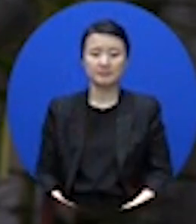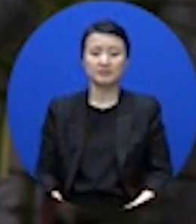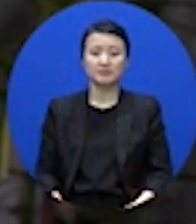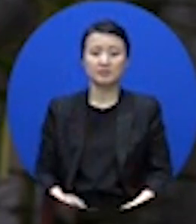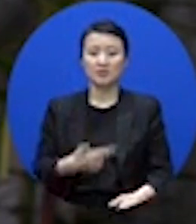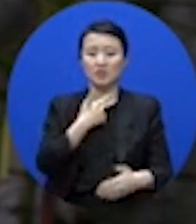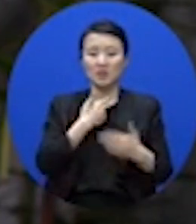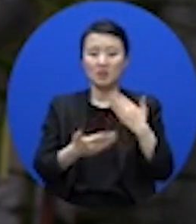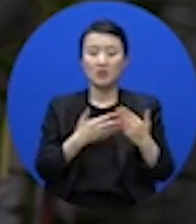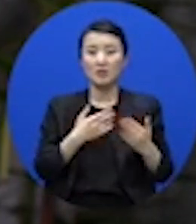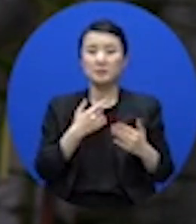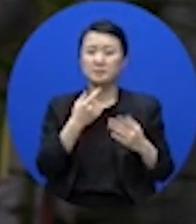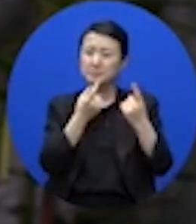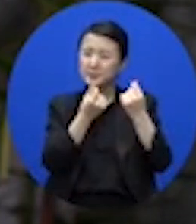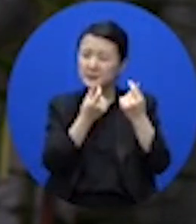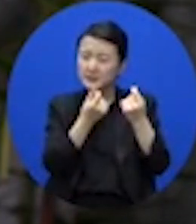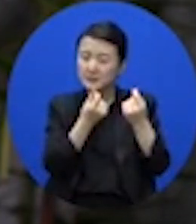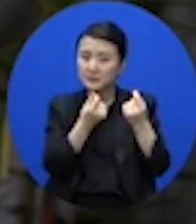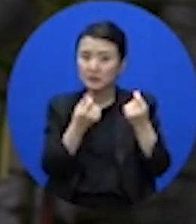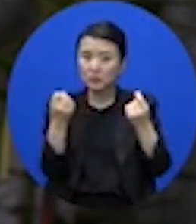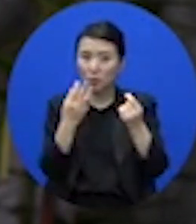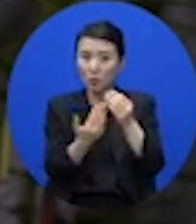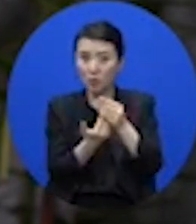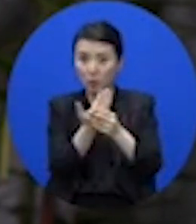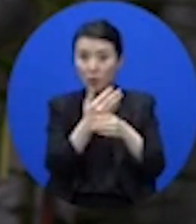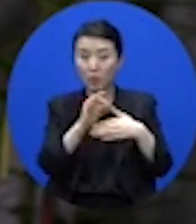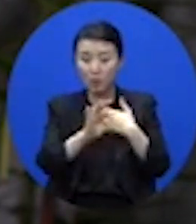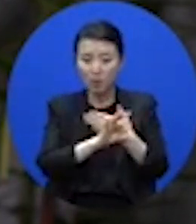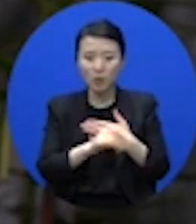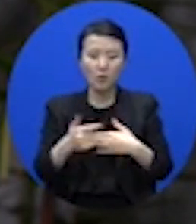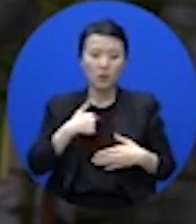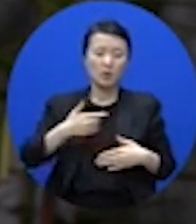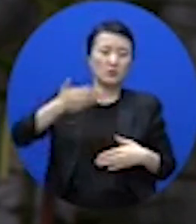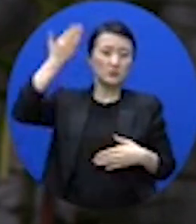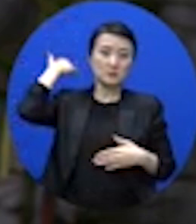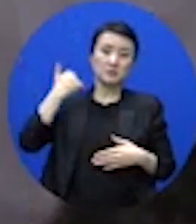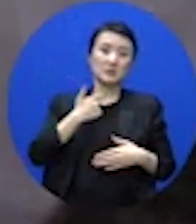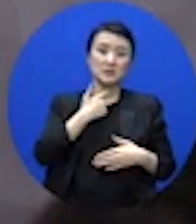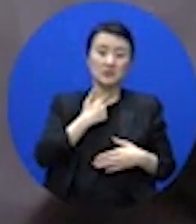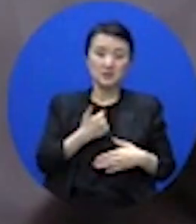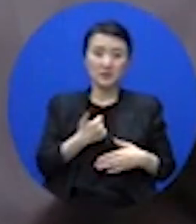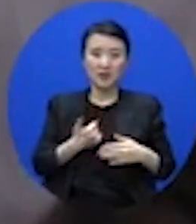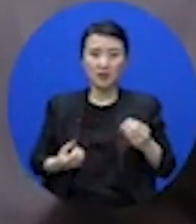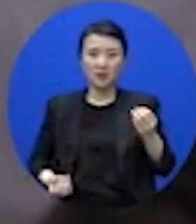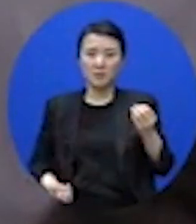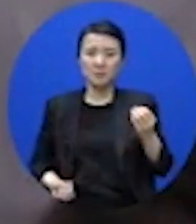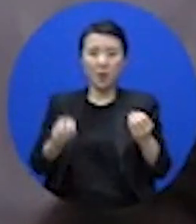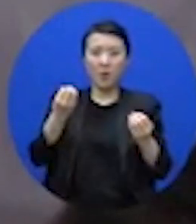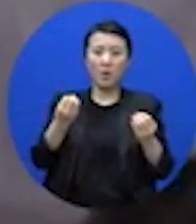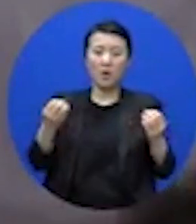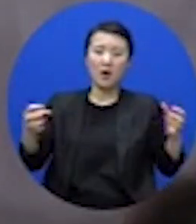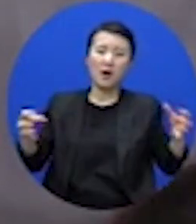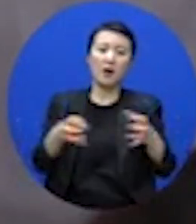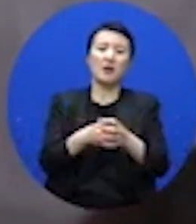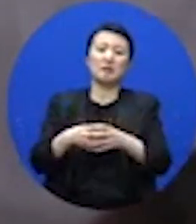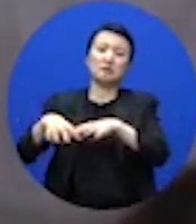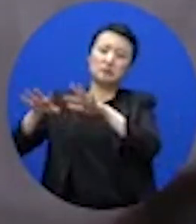그거와 훅 올라와서 내가 지금 직면하고 있는 그 경험하고 합쳐져서요, 빵 터지는